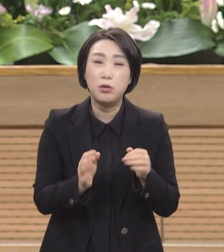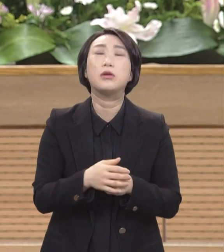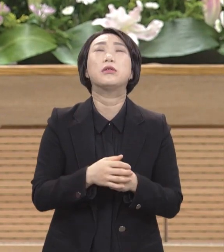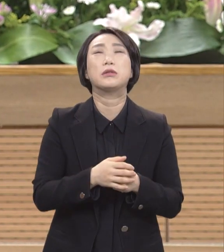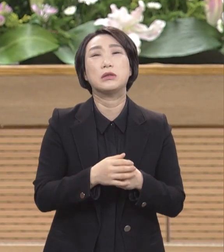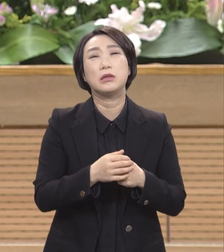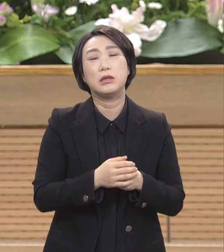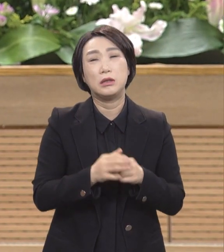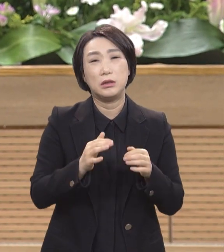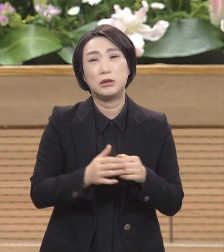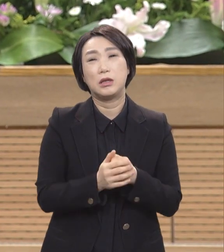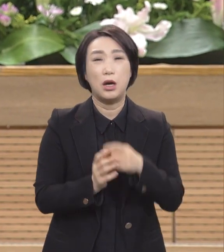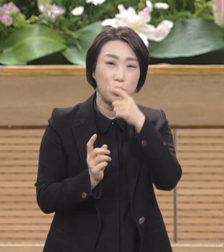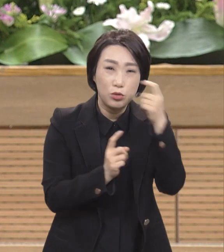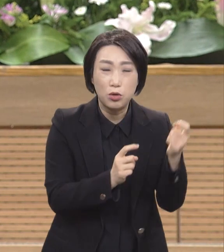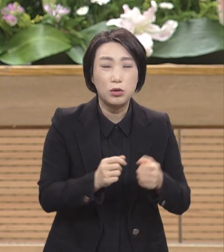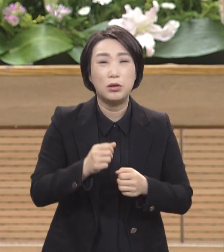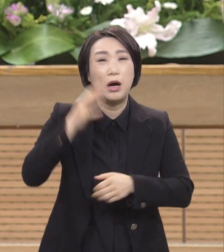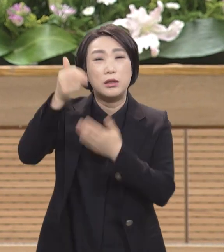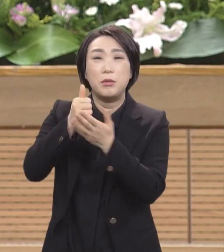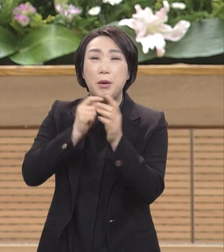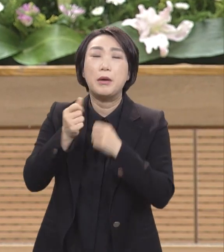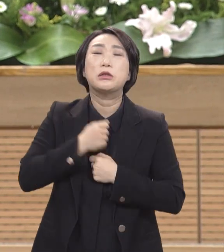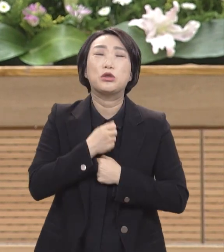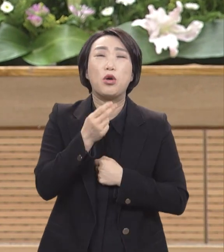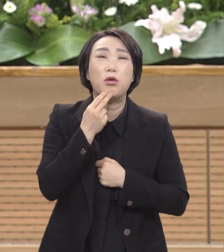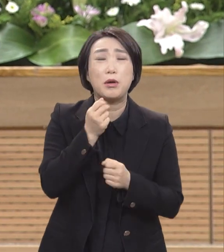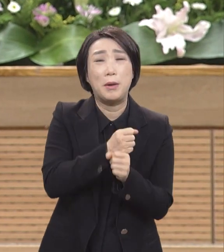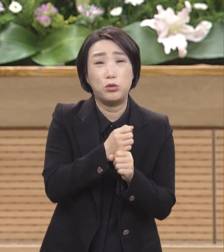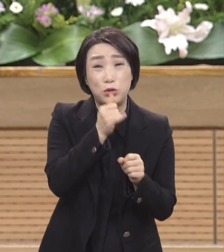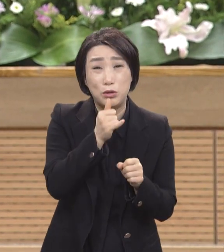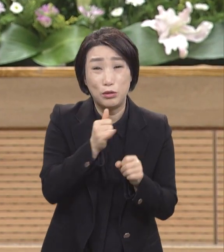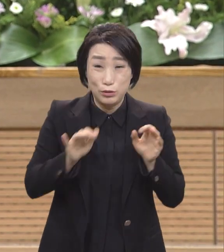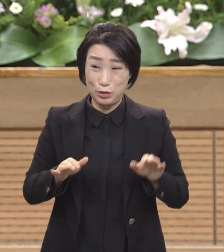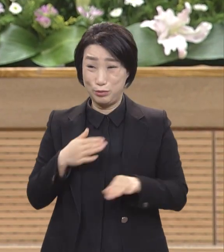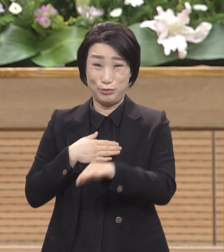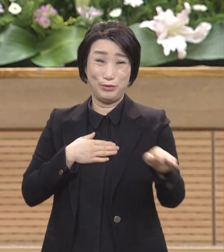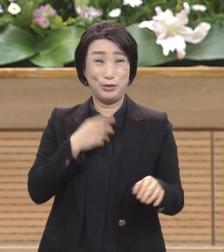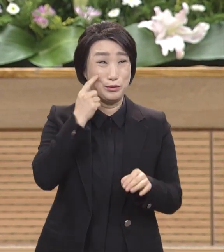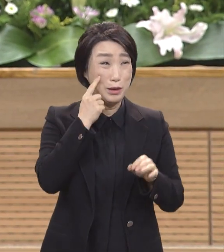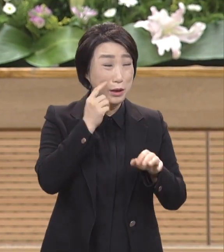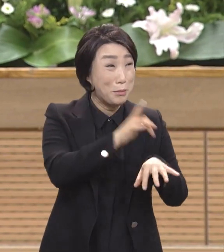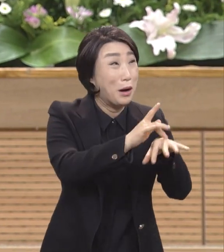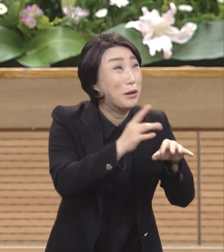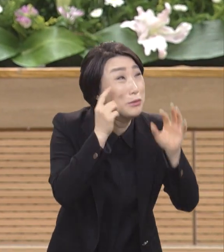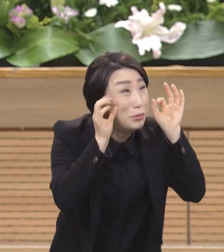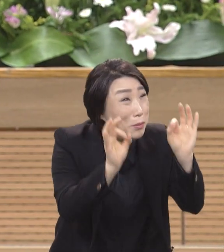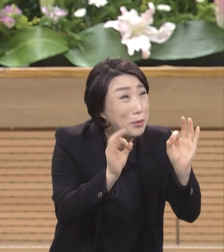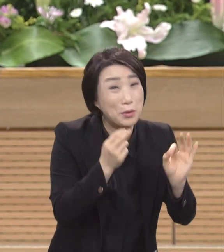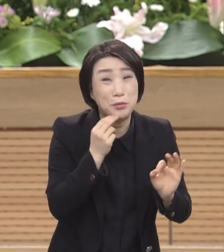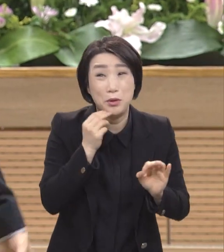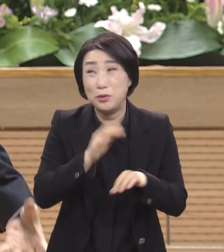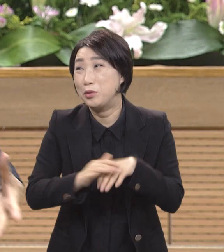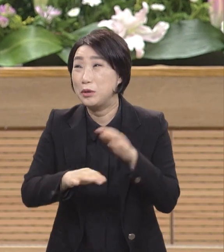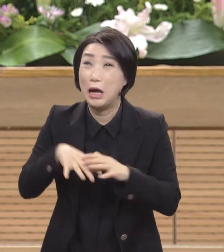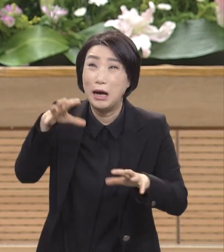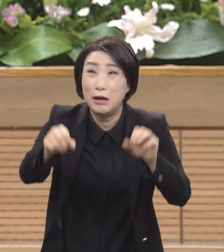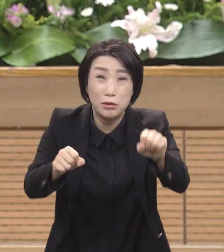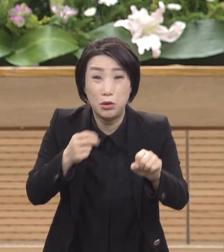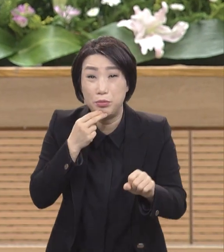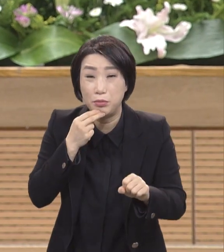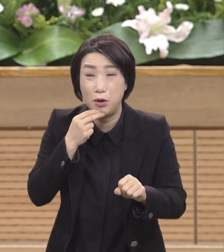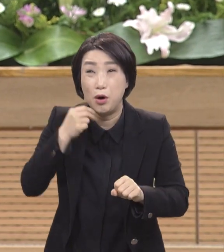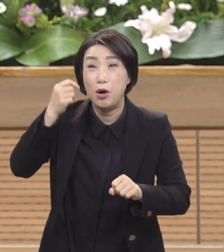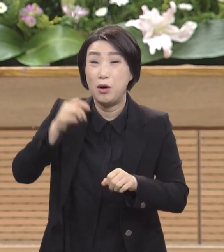하는데 우리는 주님이 눈에 안 보여. 손에 안 잡혀.